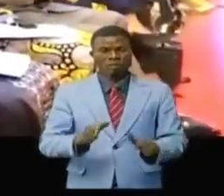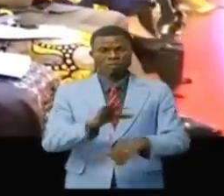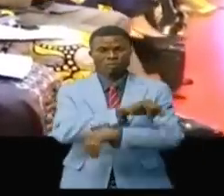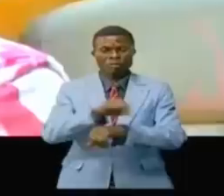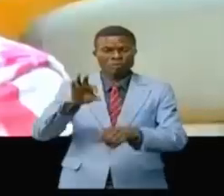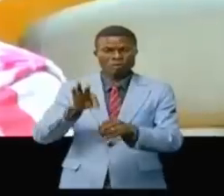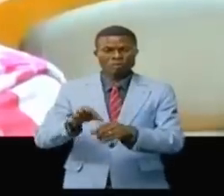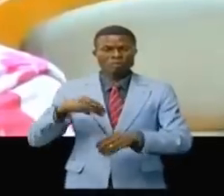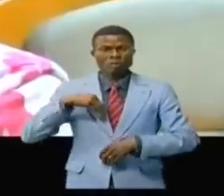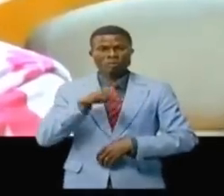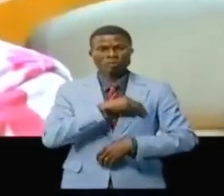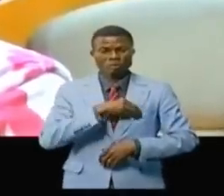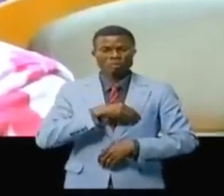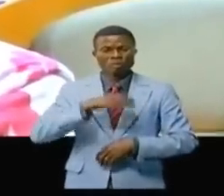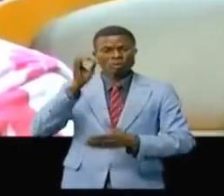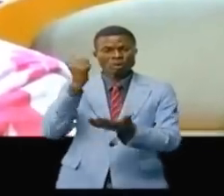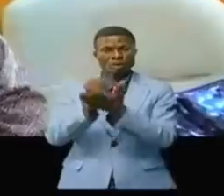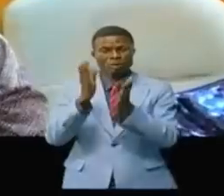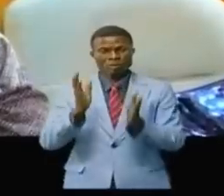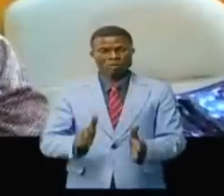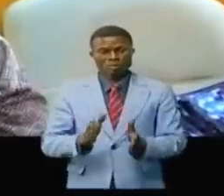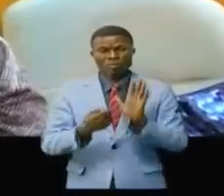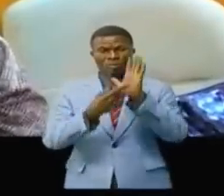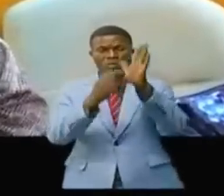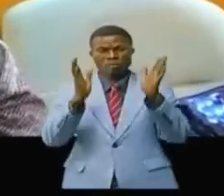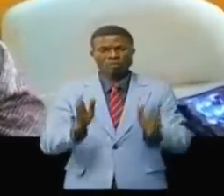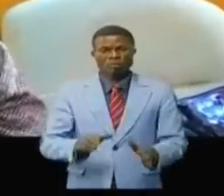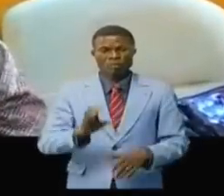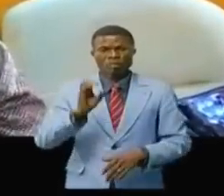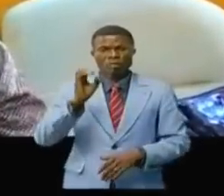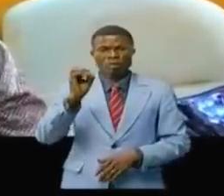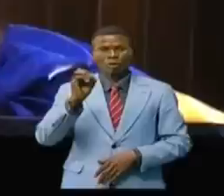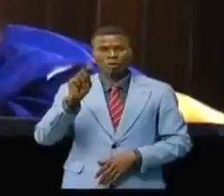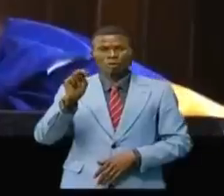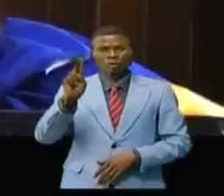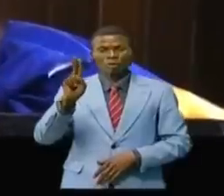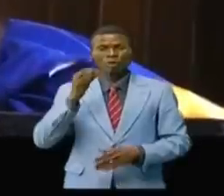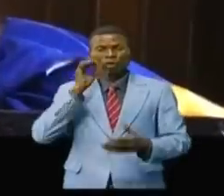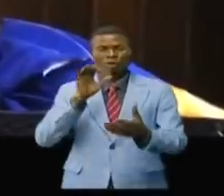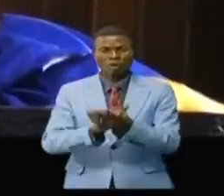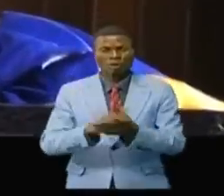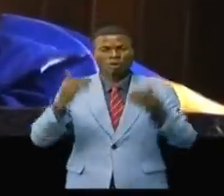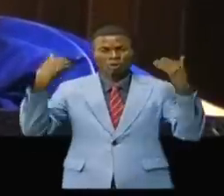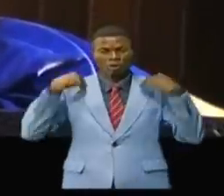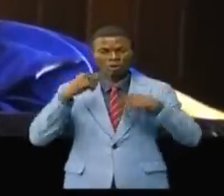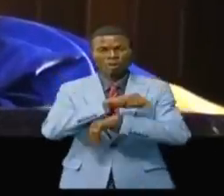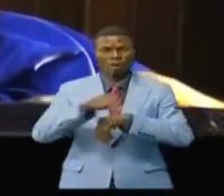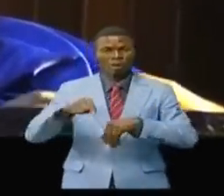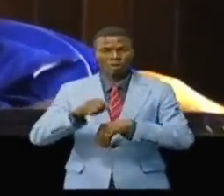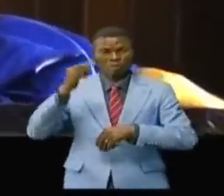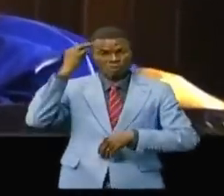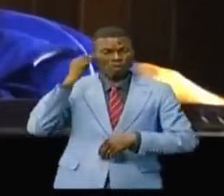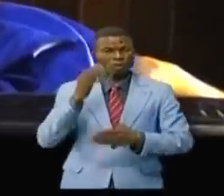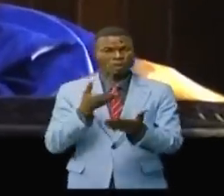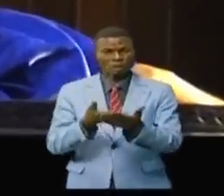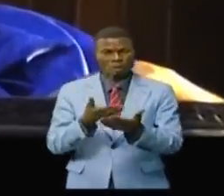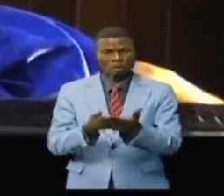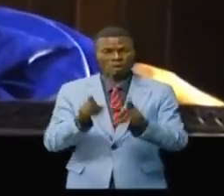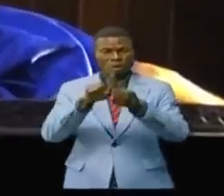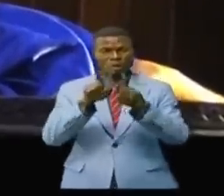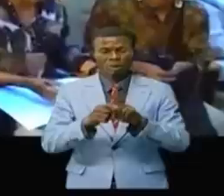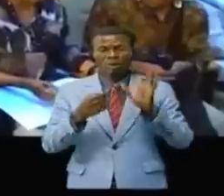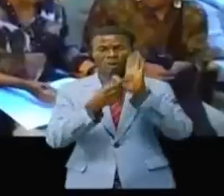des membres du corps diplomatique, des représentants de l'ONU Femmes, des agents et cadres du ministère sectoriel et